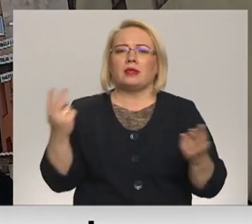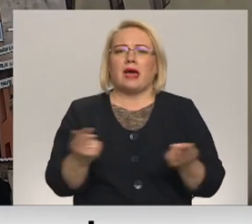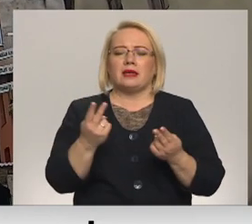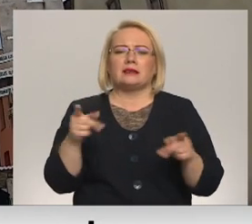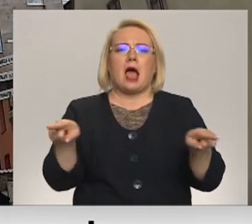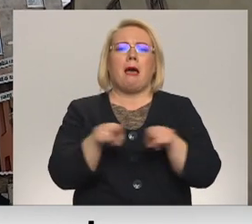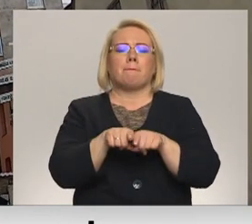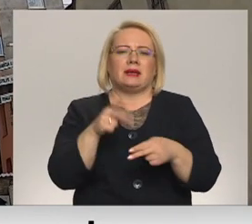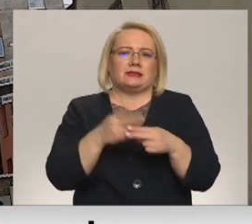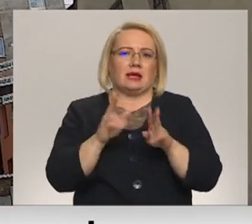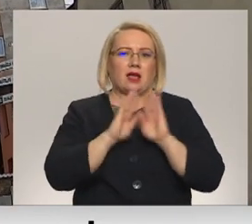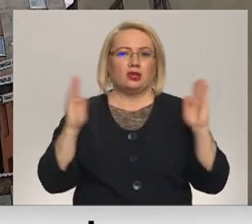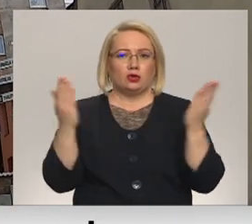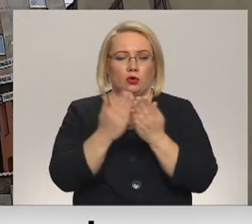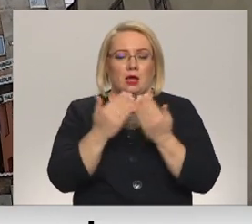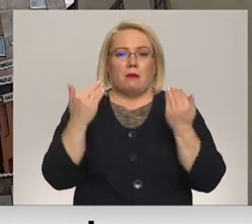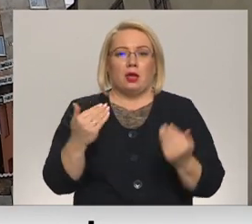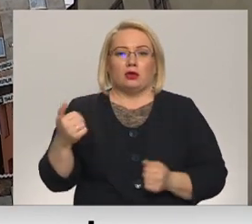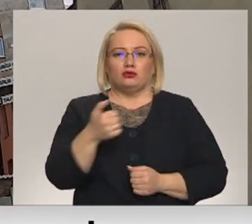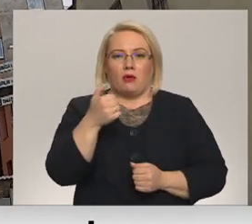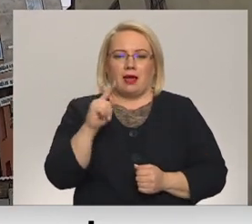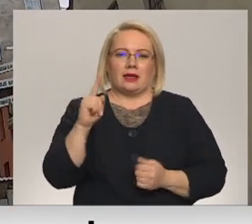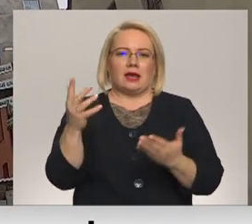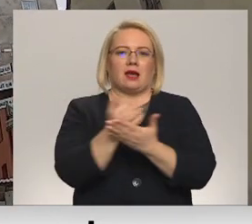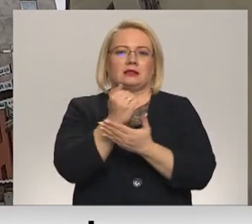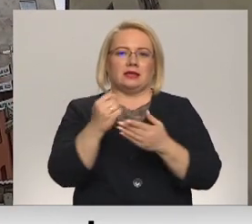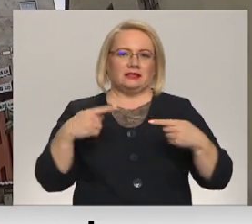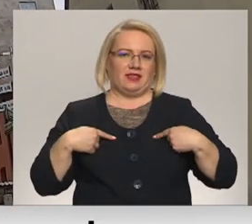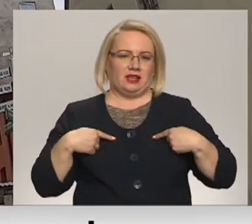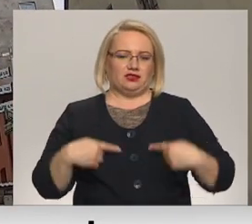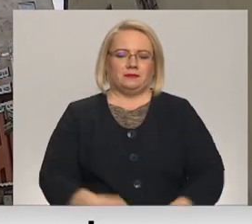Vispirms šogad jāsasniedz finišs. Dāvids Frēdenfelds, Ainis Kupčs, Latvijas televīzija.